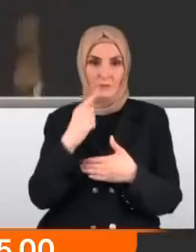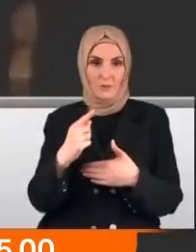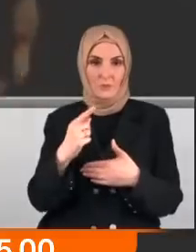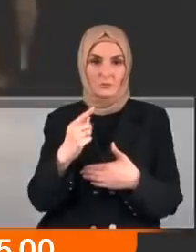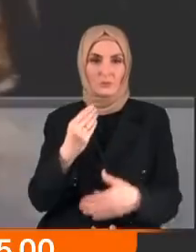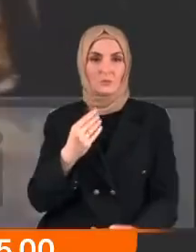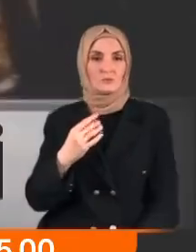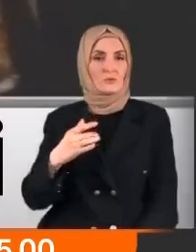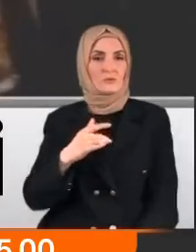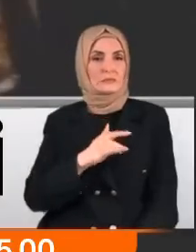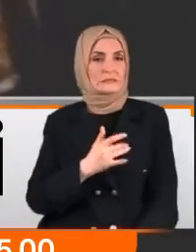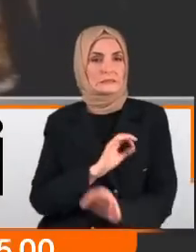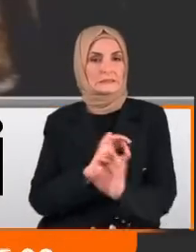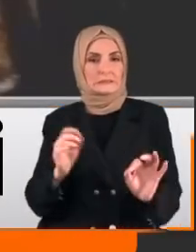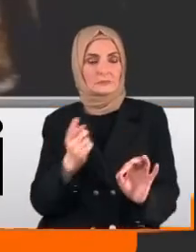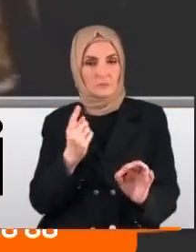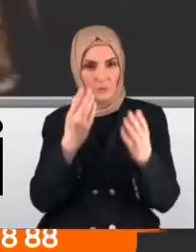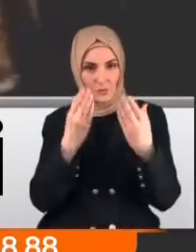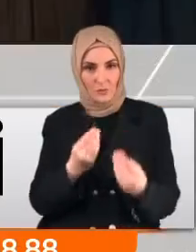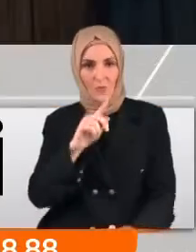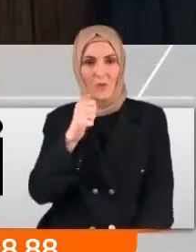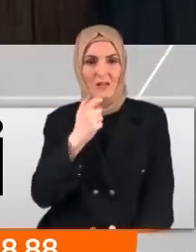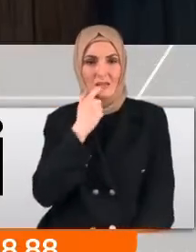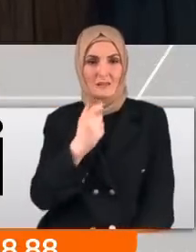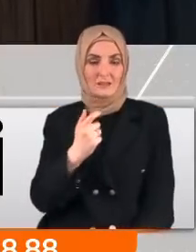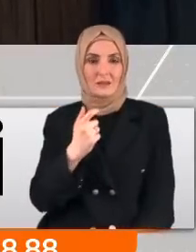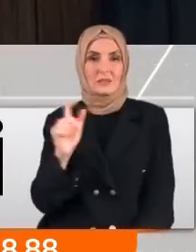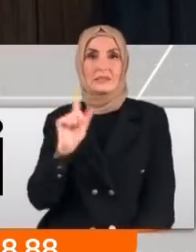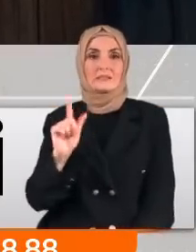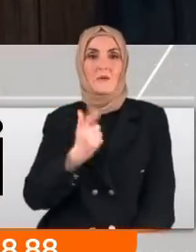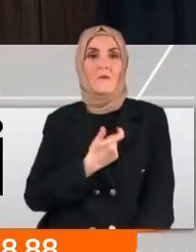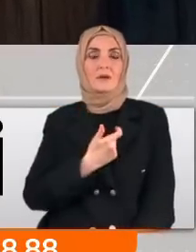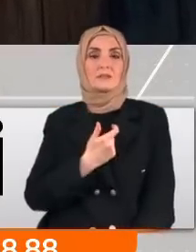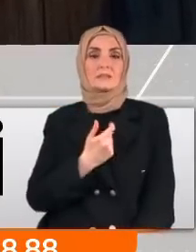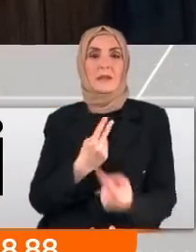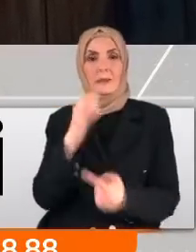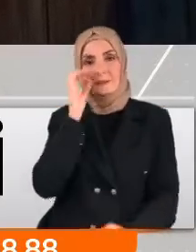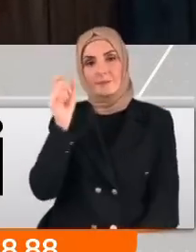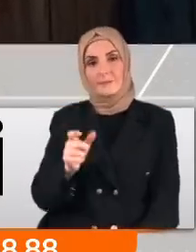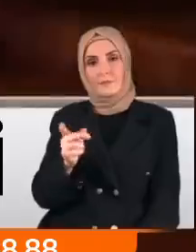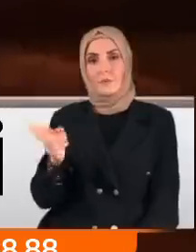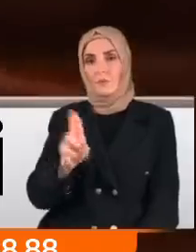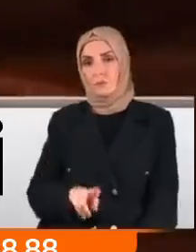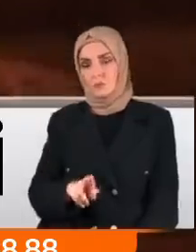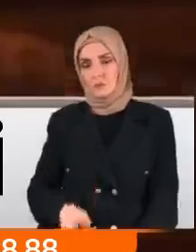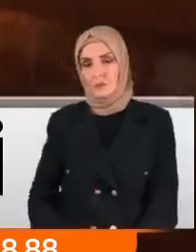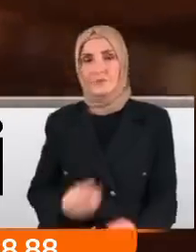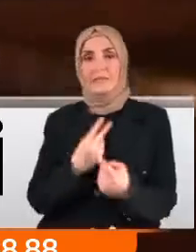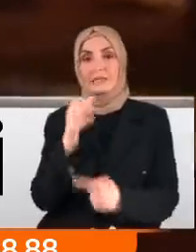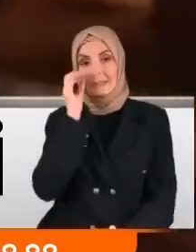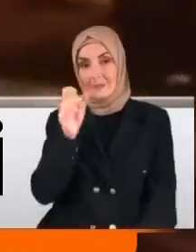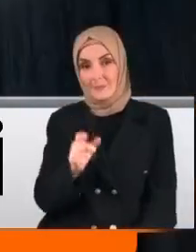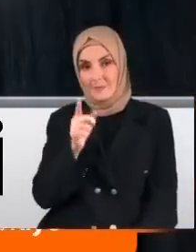16 yaşındaki lise öğrencisi Yasin Börü katledildi. Ölene kadar unutmaz çünkü normal bir ölüm değildi. Yasin Börü